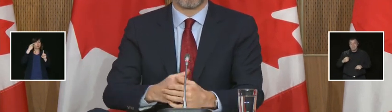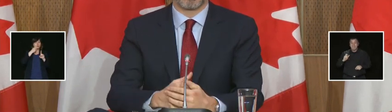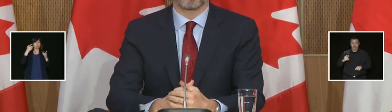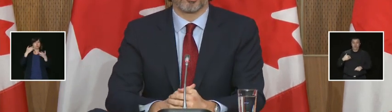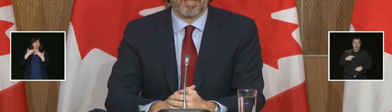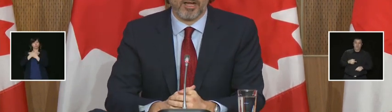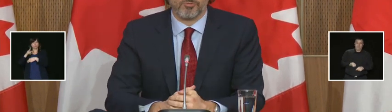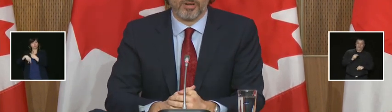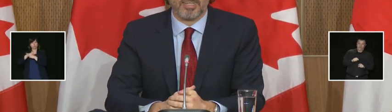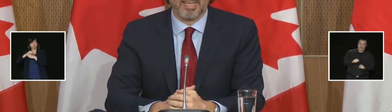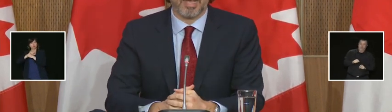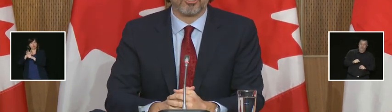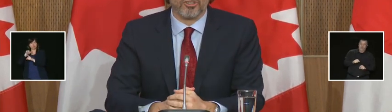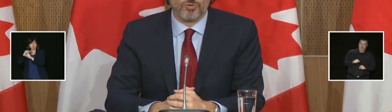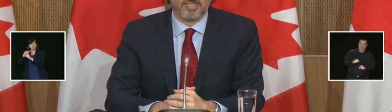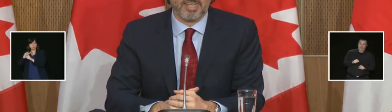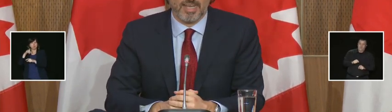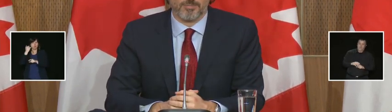ickx